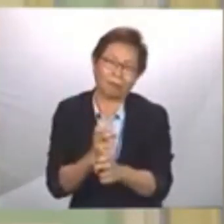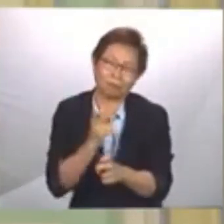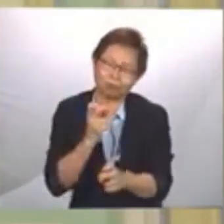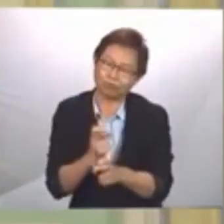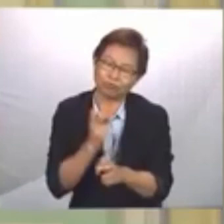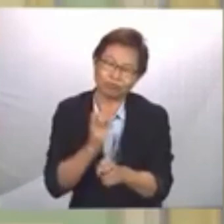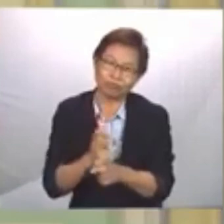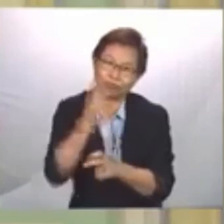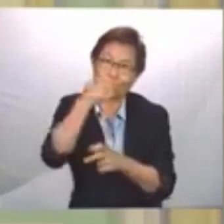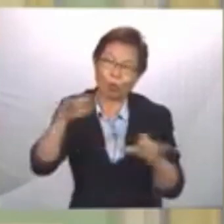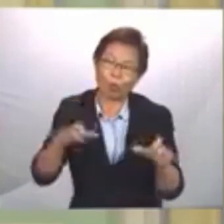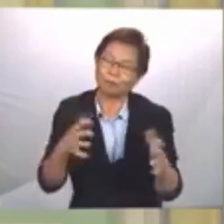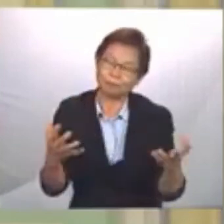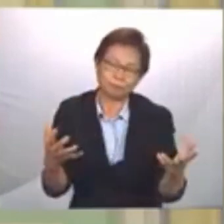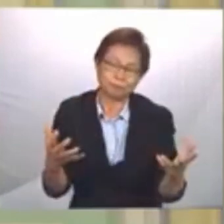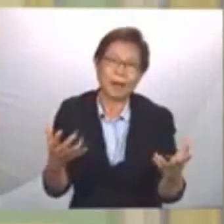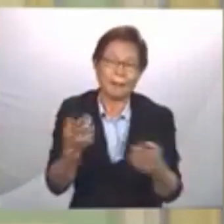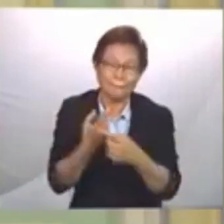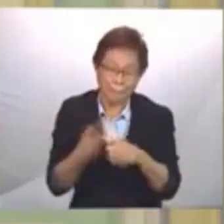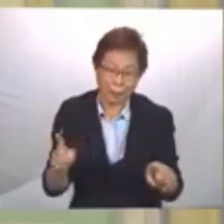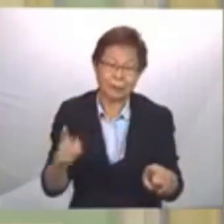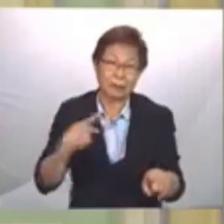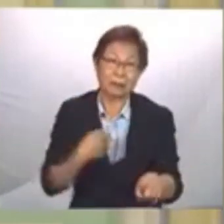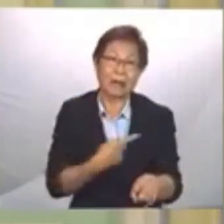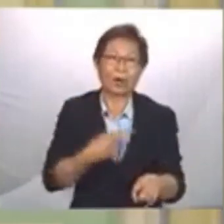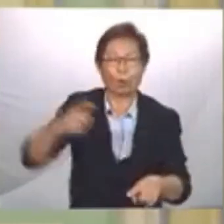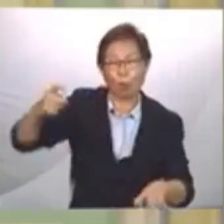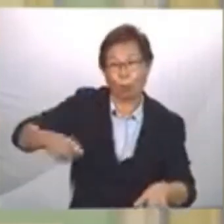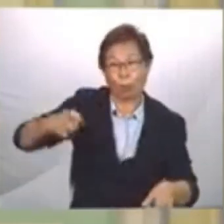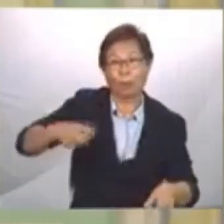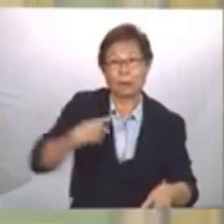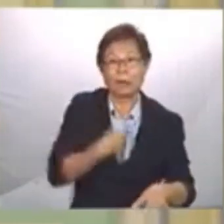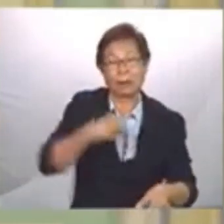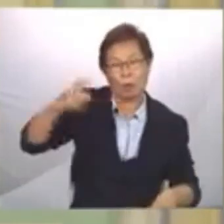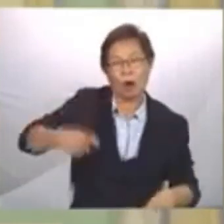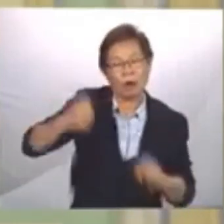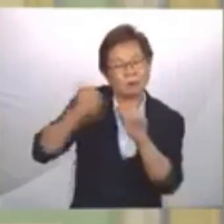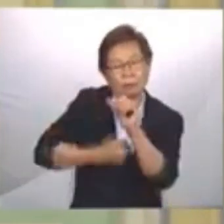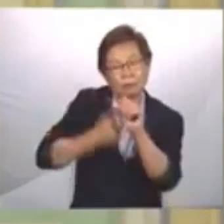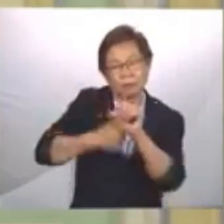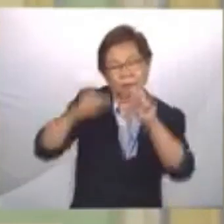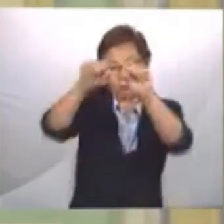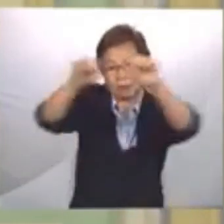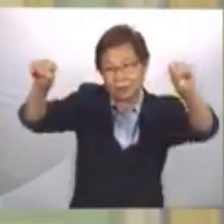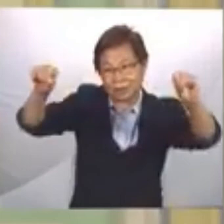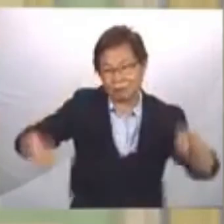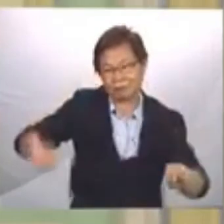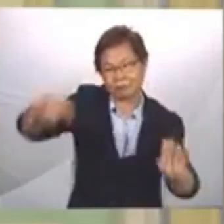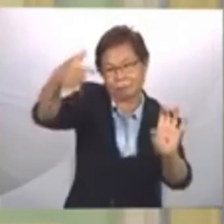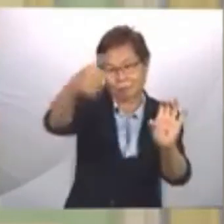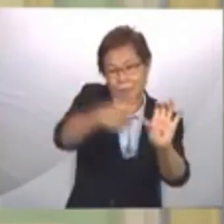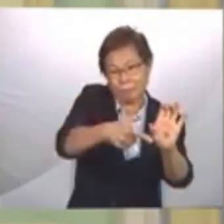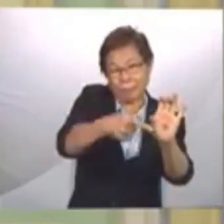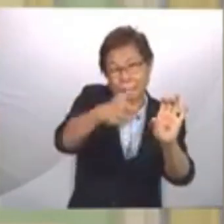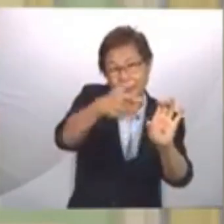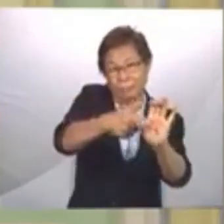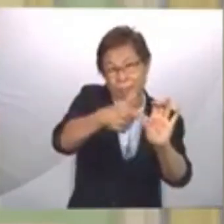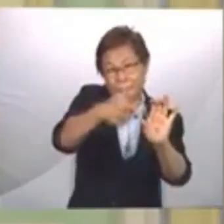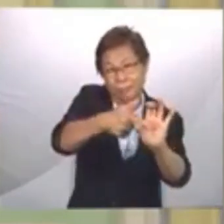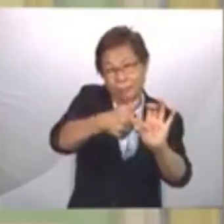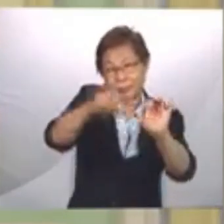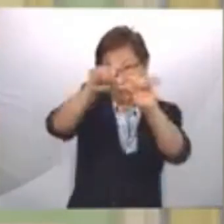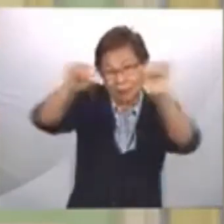dilaksanakan. Walaupun kita akan mewajibkan setiap stesen minyak